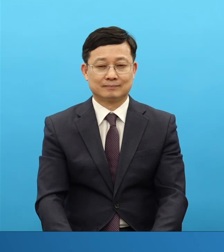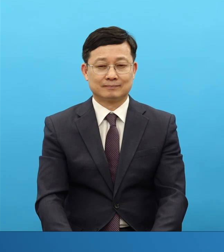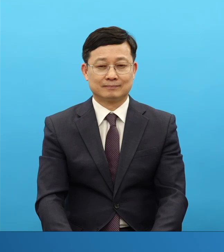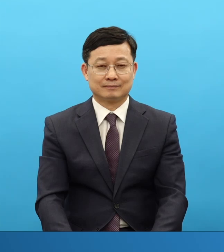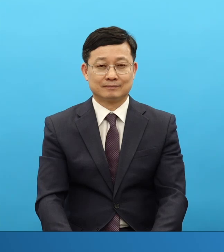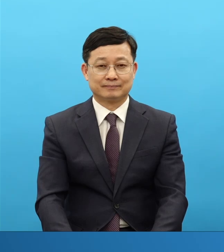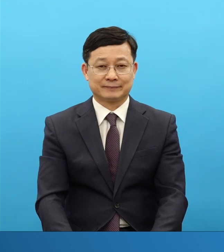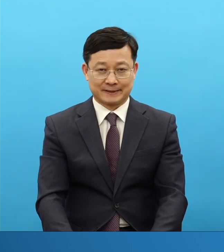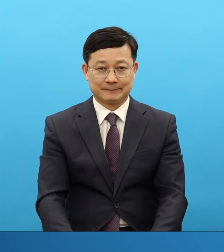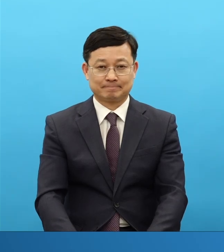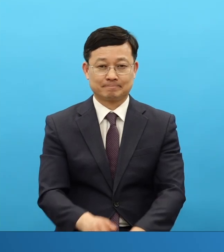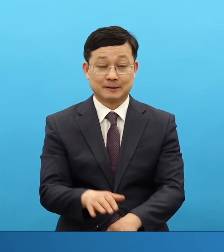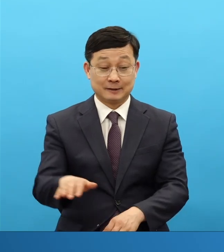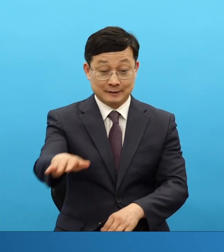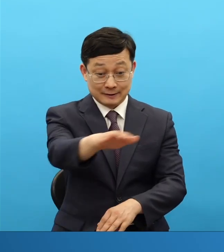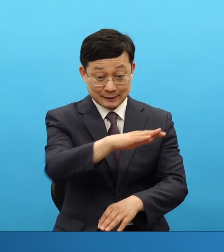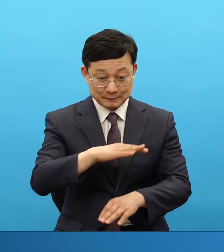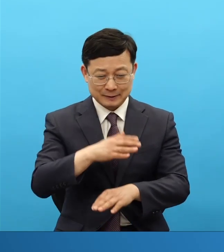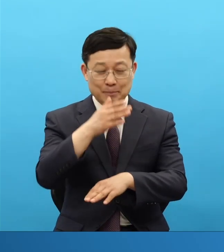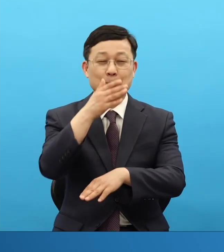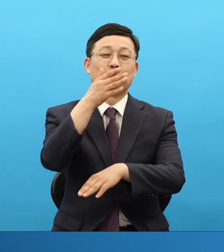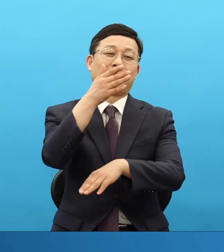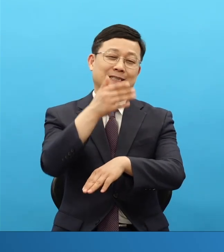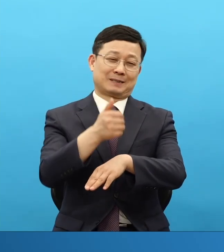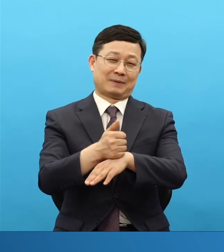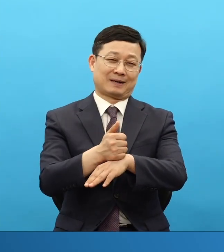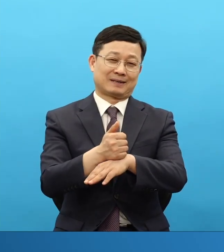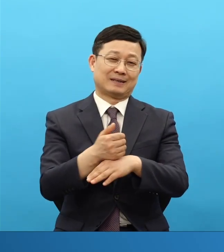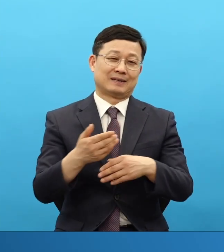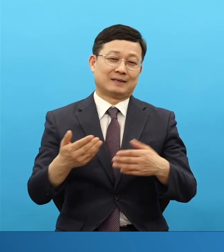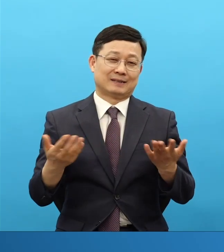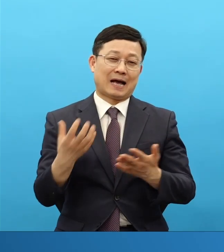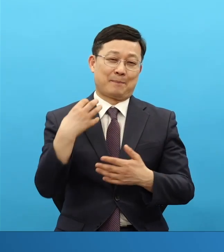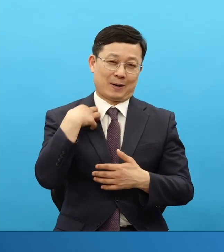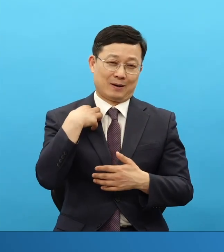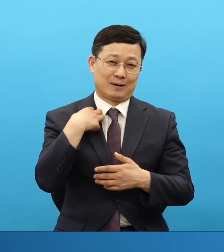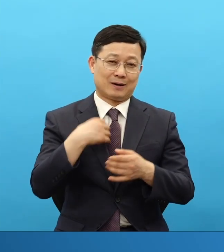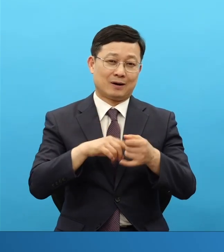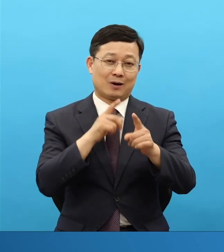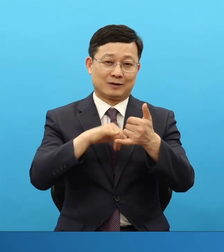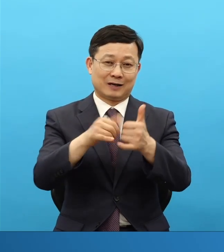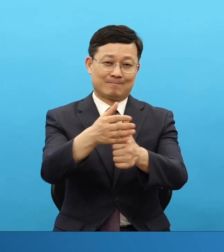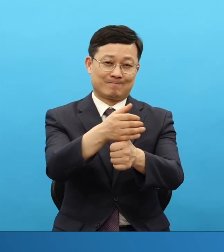마지막 사명입니다. And this is your last 언약 mission. 붙잡고 가세요. Hold to the covenant.